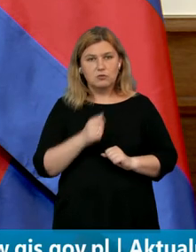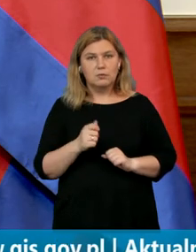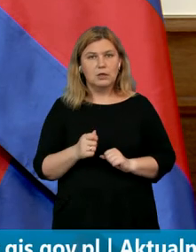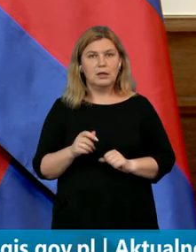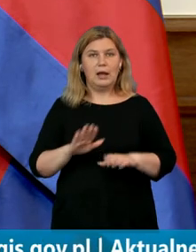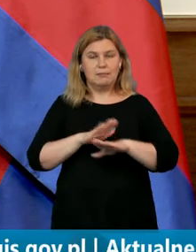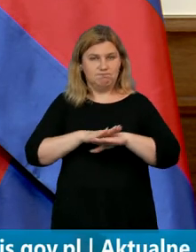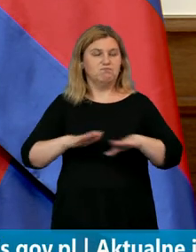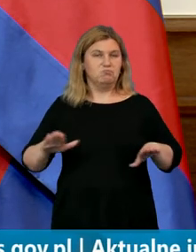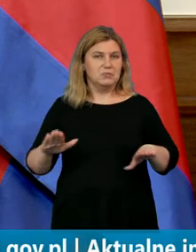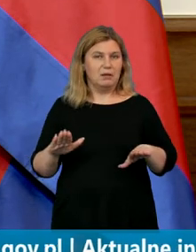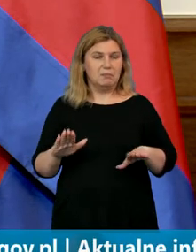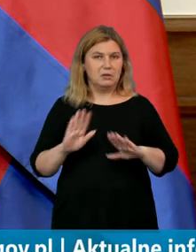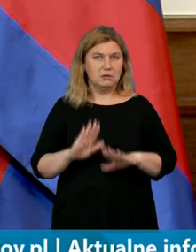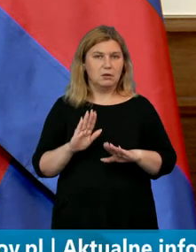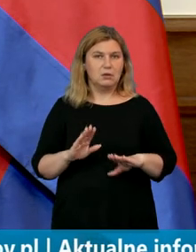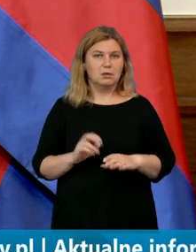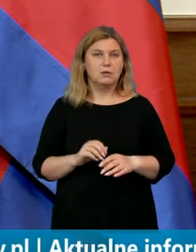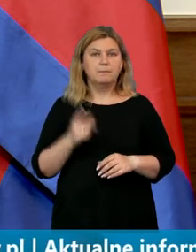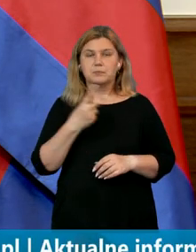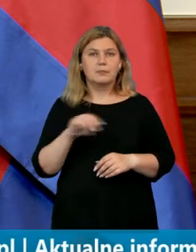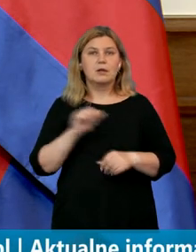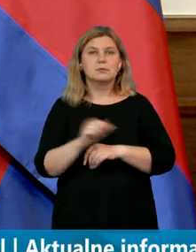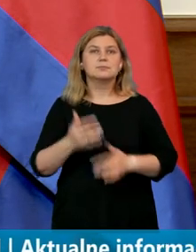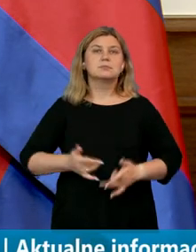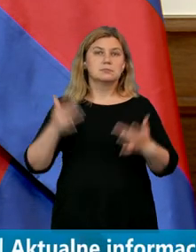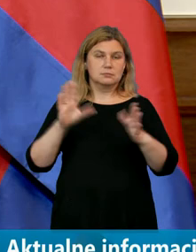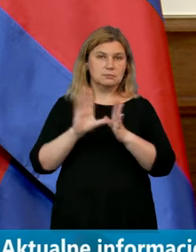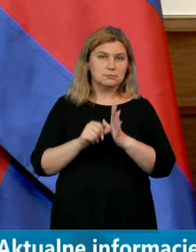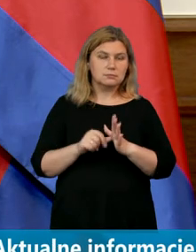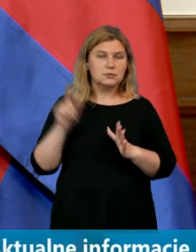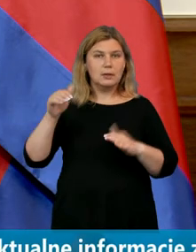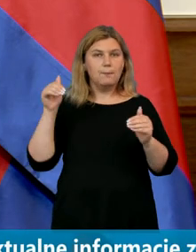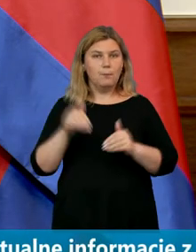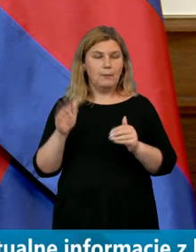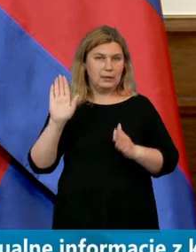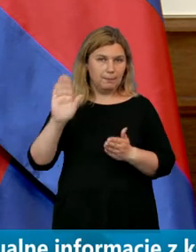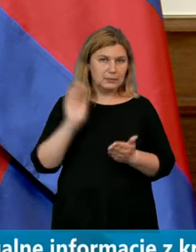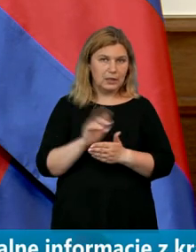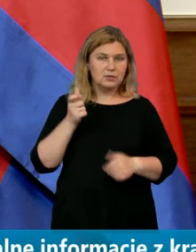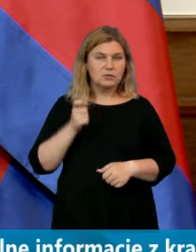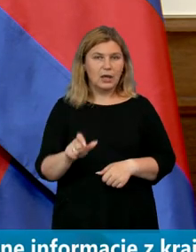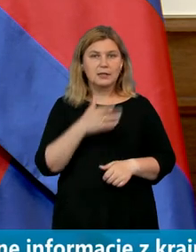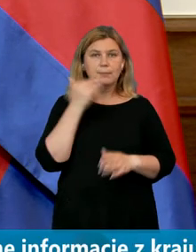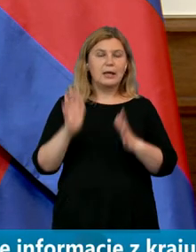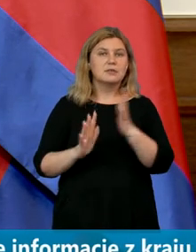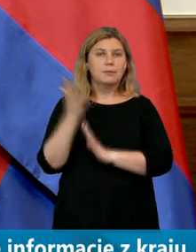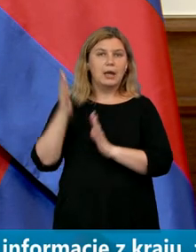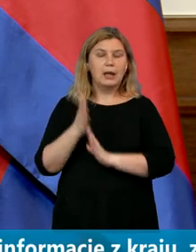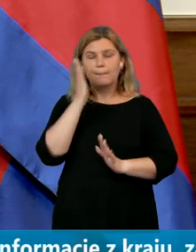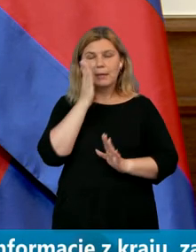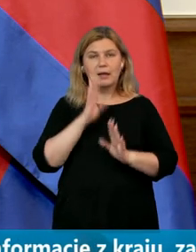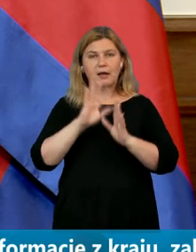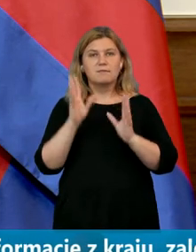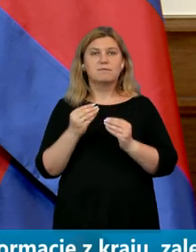miarę stabilną i racjonalną, nie taką jak w wielu innych miastach, których może są mniej zadłużone, ale nie mają takiego obiektu jak spalarnia i mieszkańcy przez to więcej